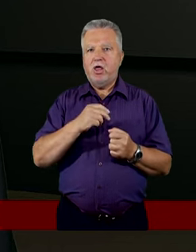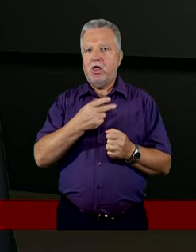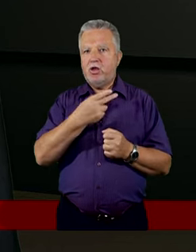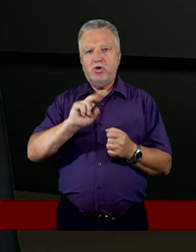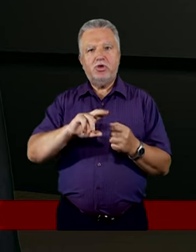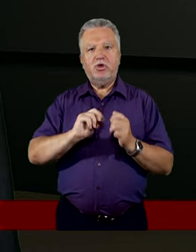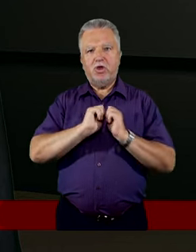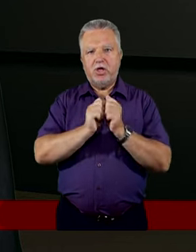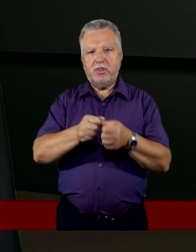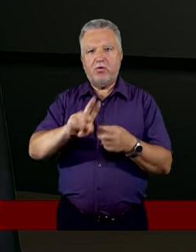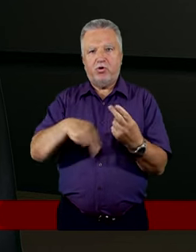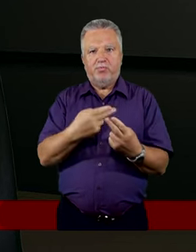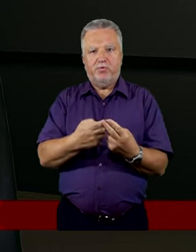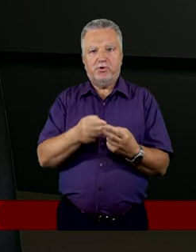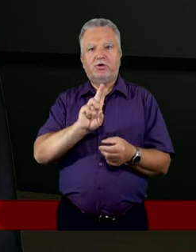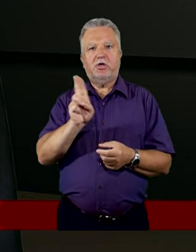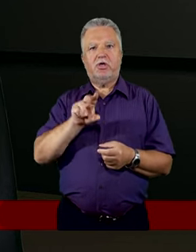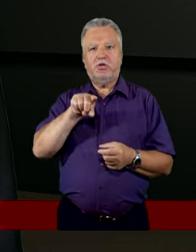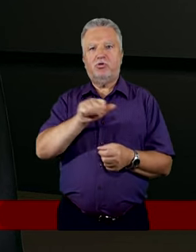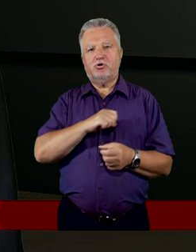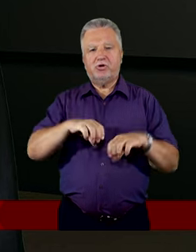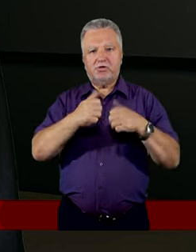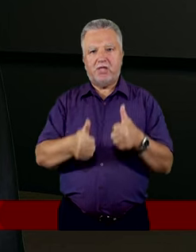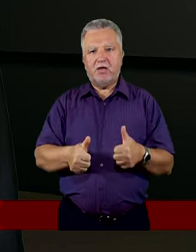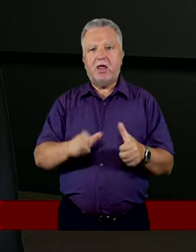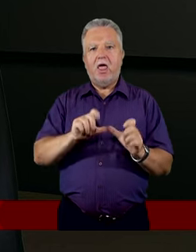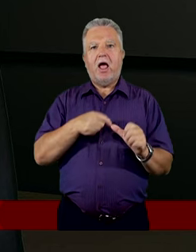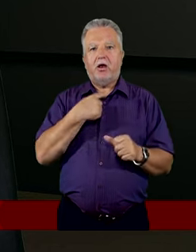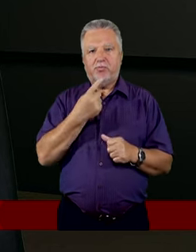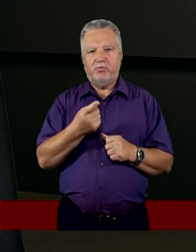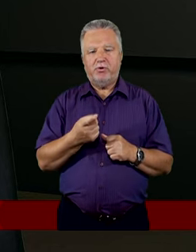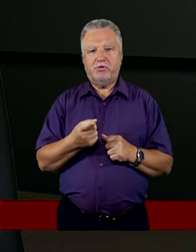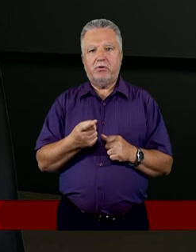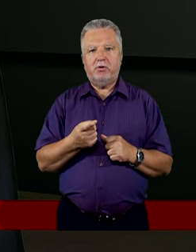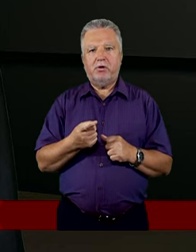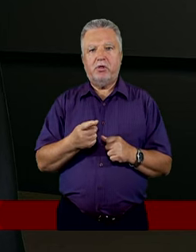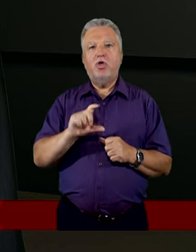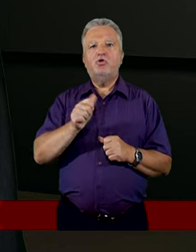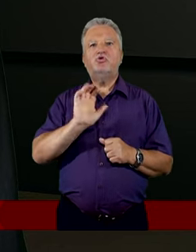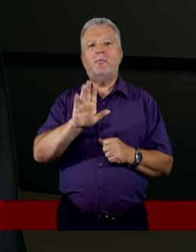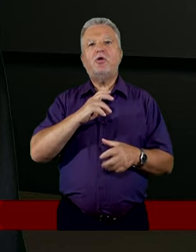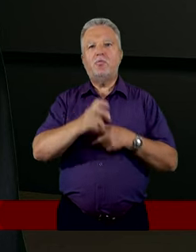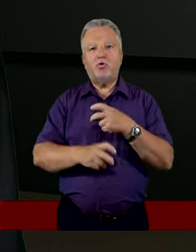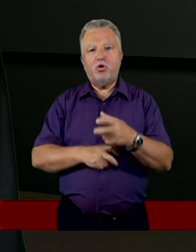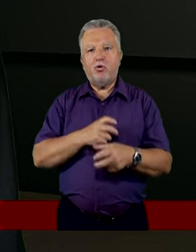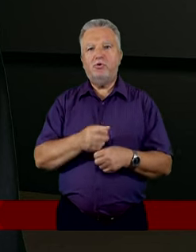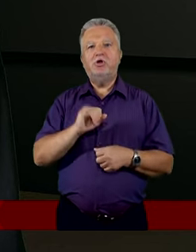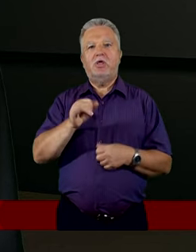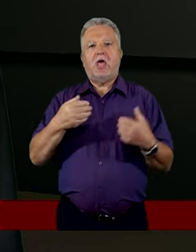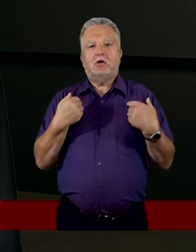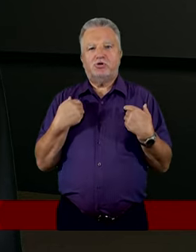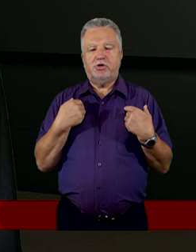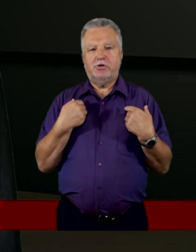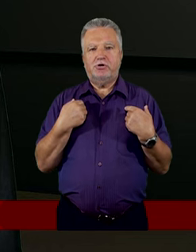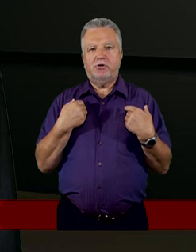im odpowiedzi, kiedy się to stanie, natomiast powiedział im, co mają robić,